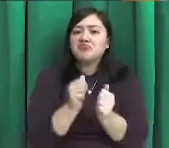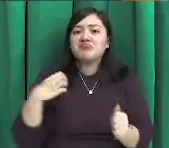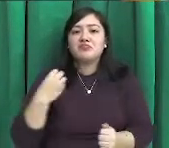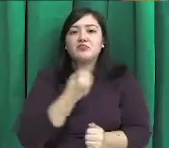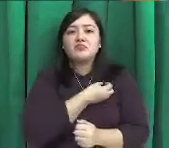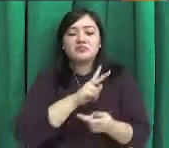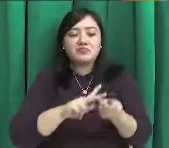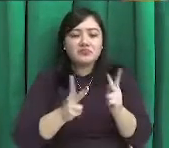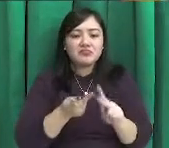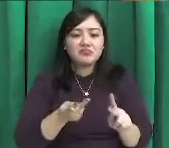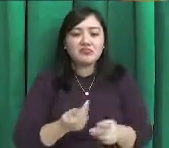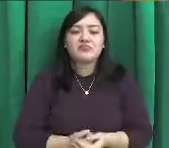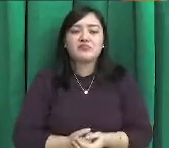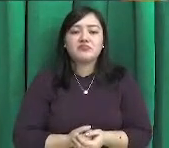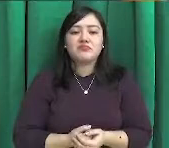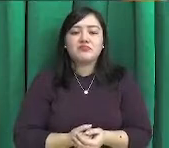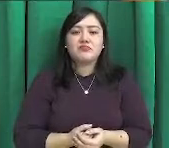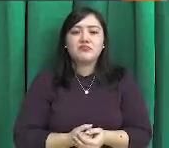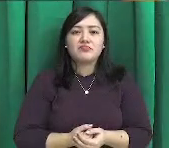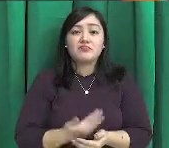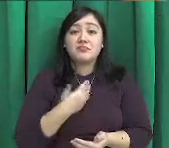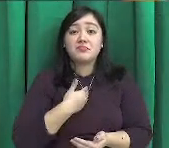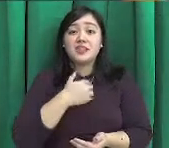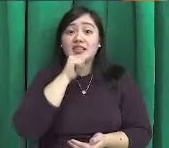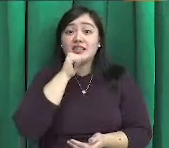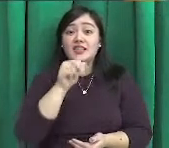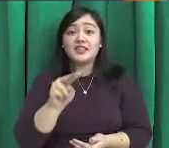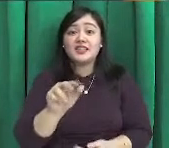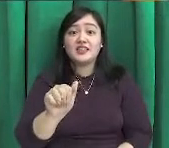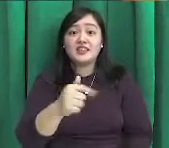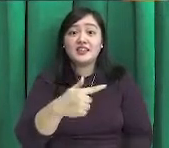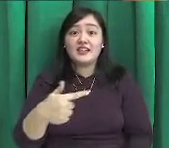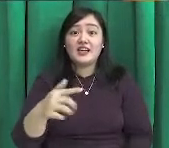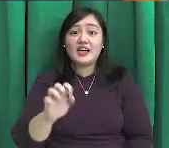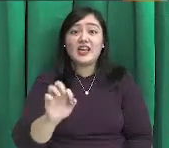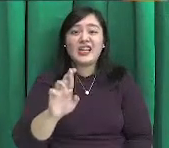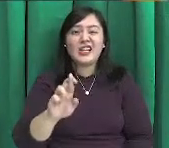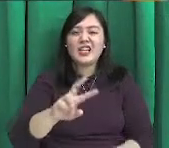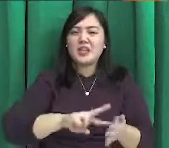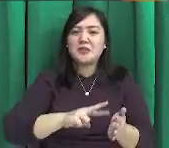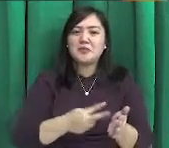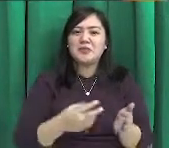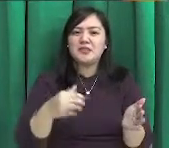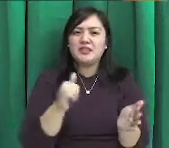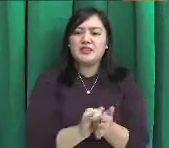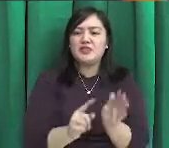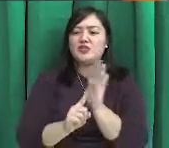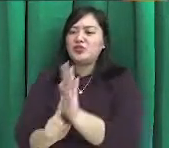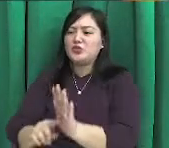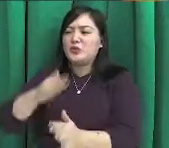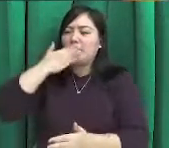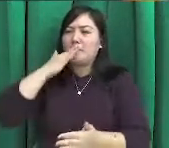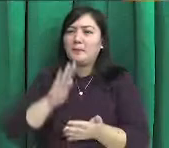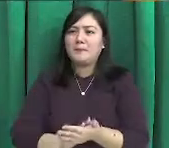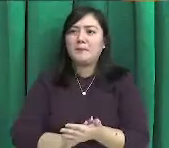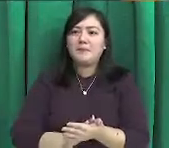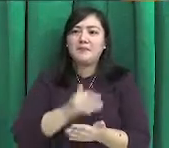Hindi pa ako nagger, sa totoo lang. Alam ni Brother Dennis yan. Never akong nagnag sa kanya. Siya ang nagger sa amin.